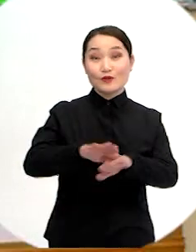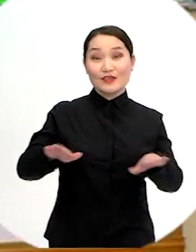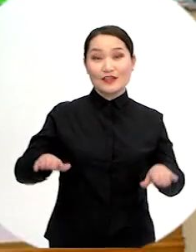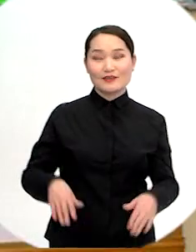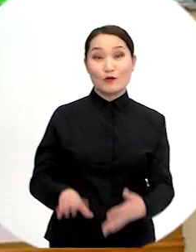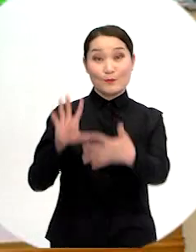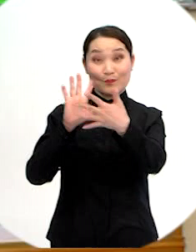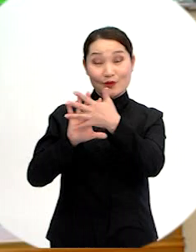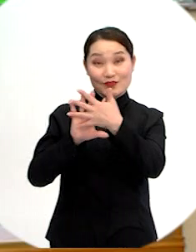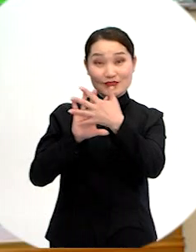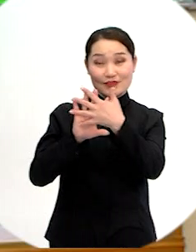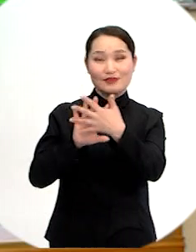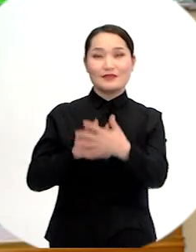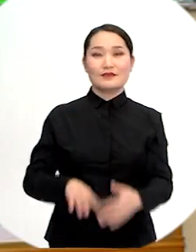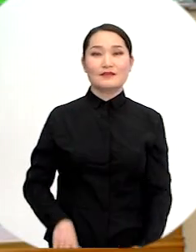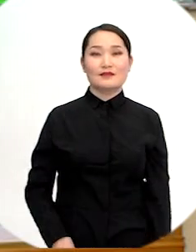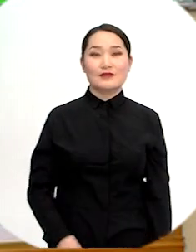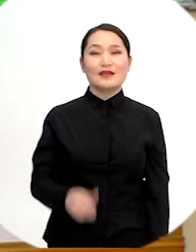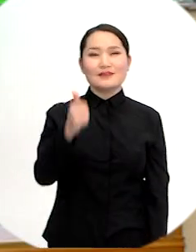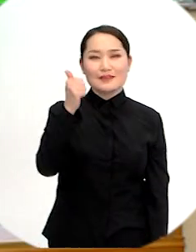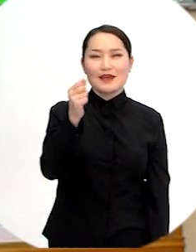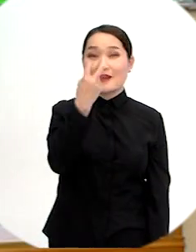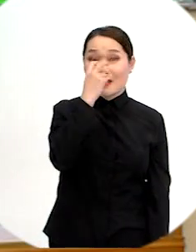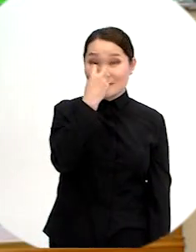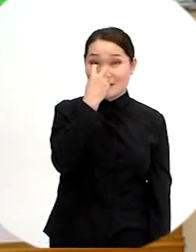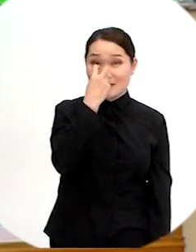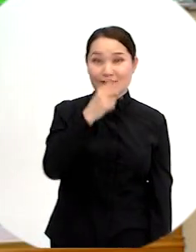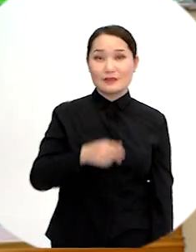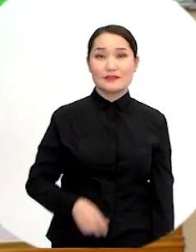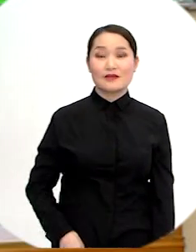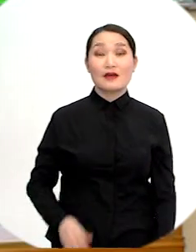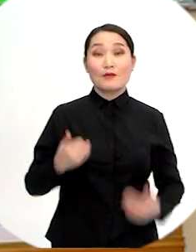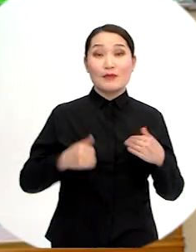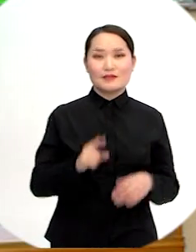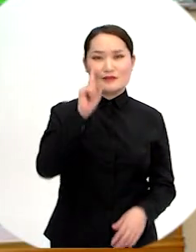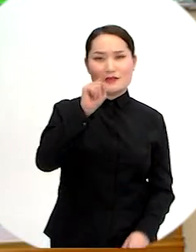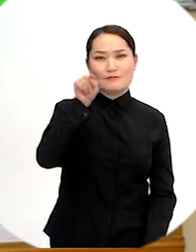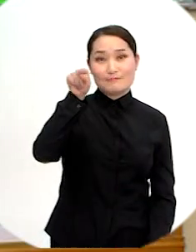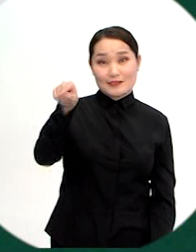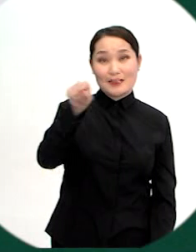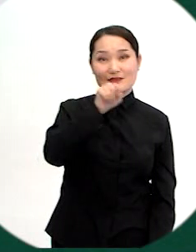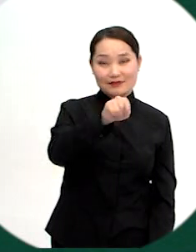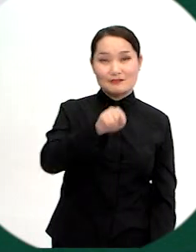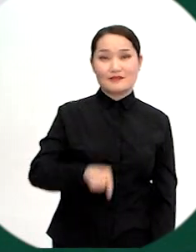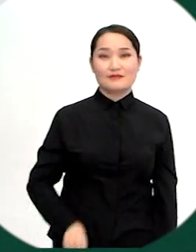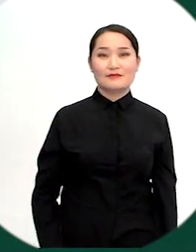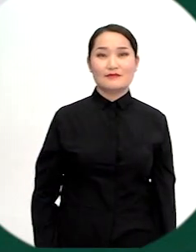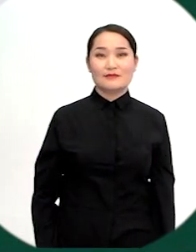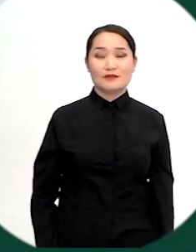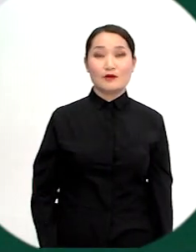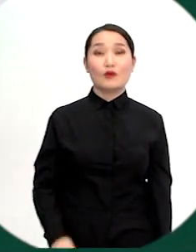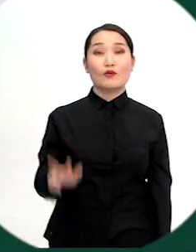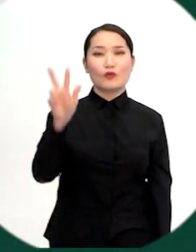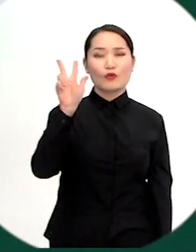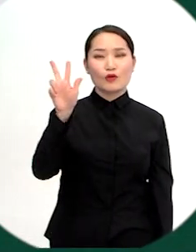Хүмүүд энэ хүснэгтэй сай тэр ажиглаарай. Багш нь нэг тоо заая. За